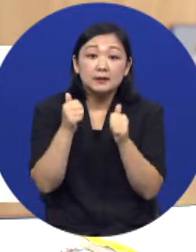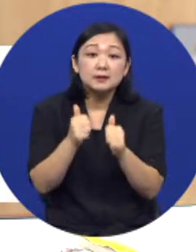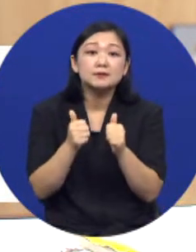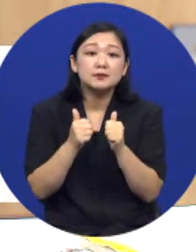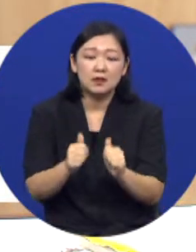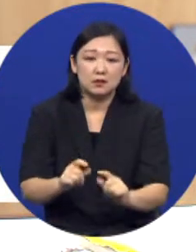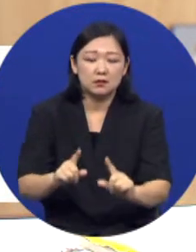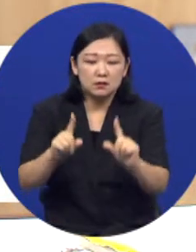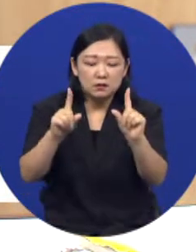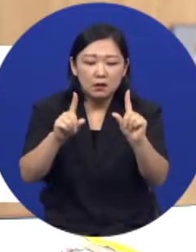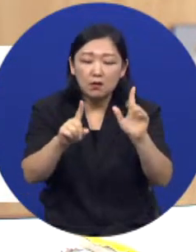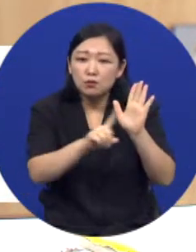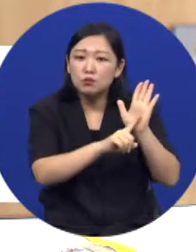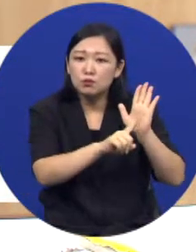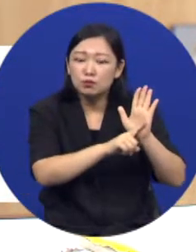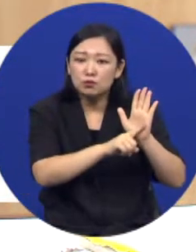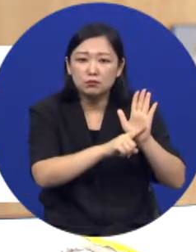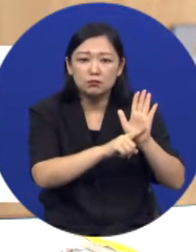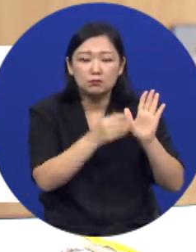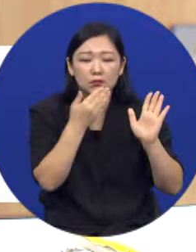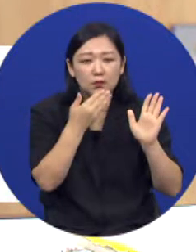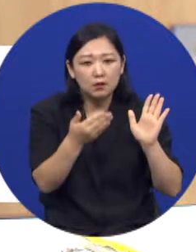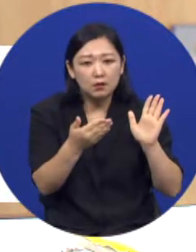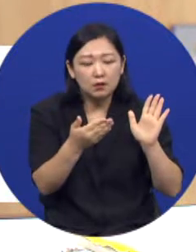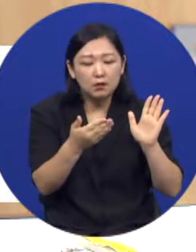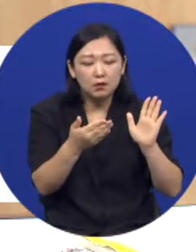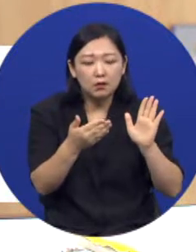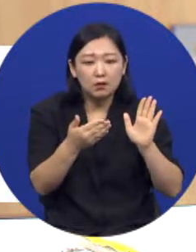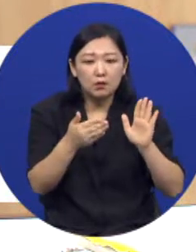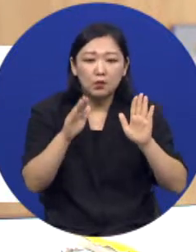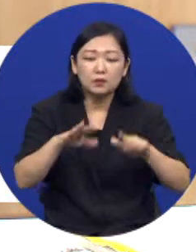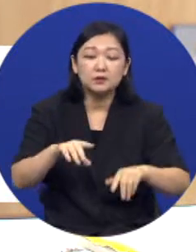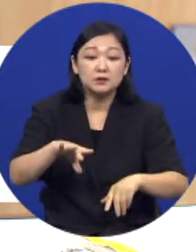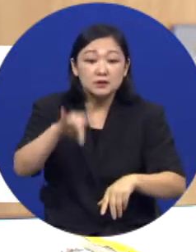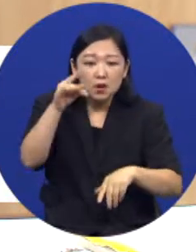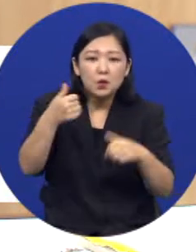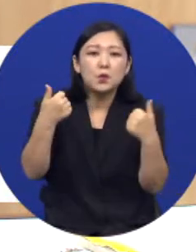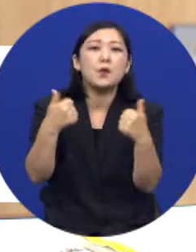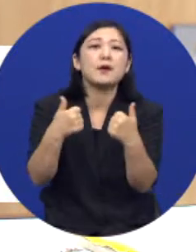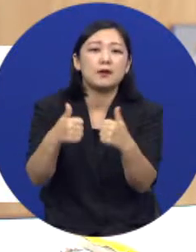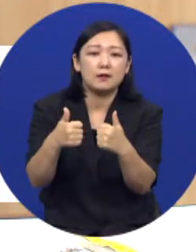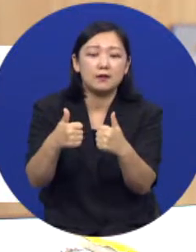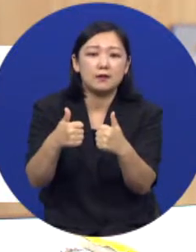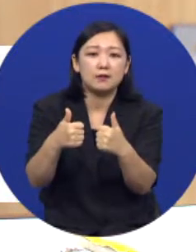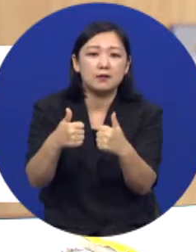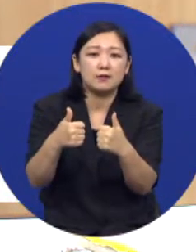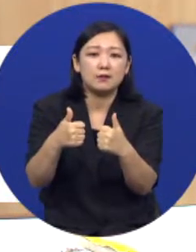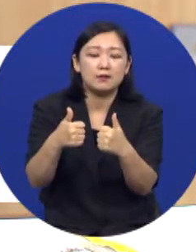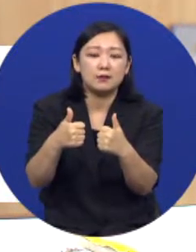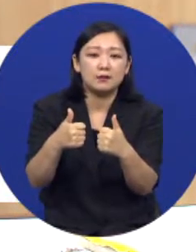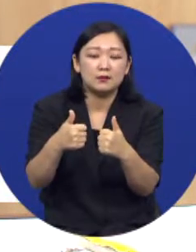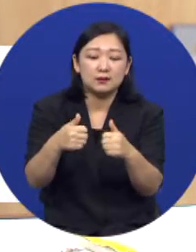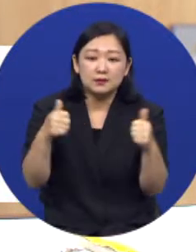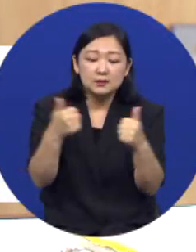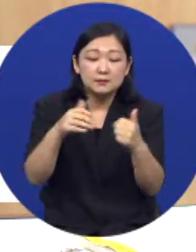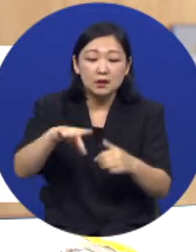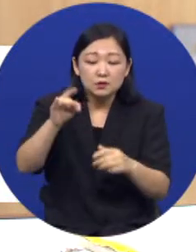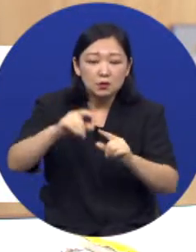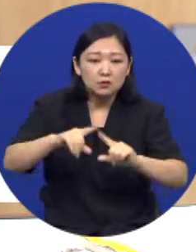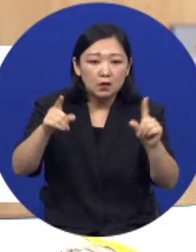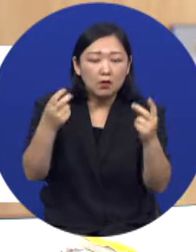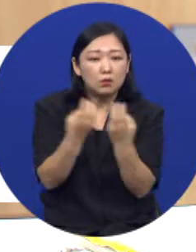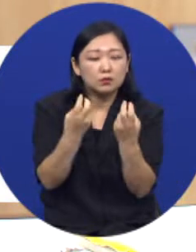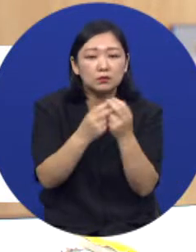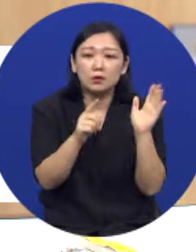당일날 이렇게 공고를 낼 수가 있죠. 그리고 오늘 예결위가 첫 회의가 이루어지고 있는데 예결 심사가 오늘 첫날인데 어떻게